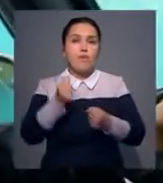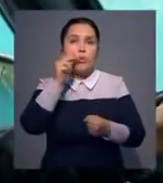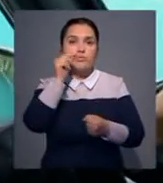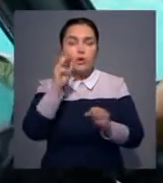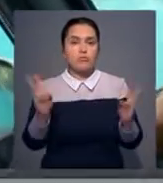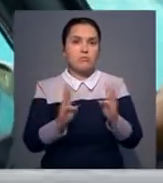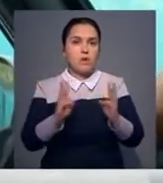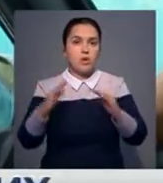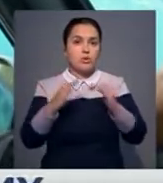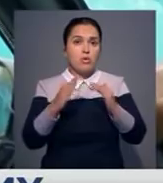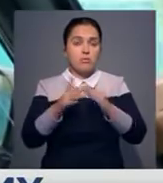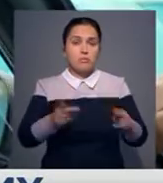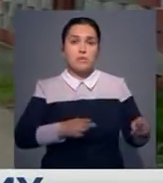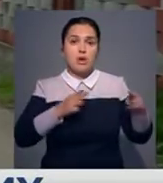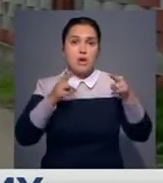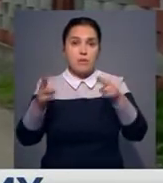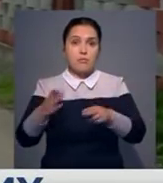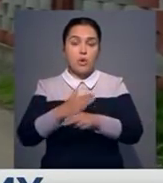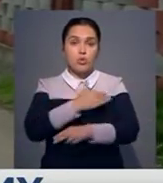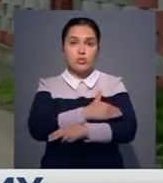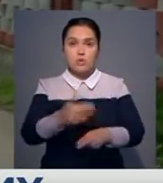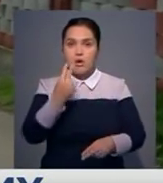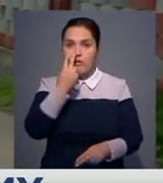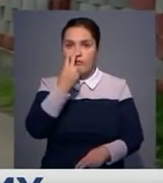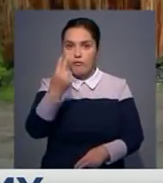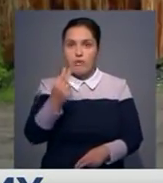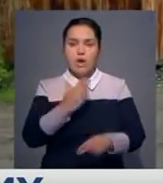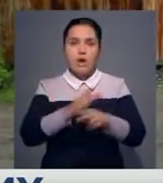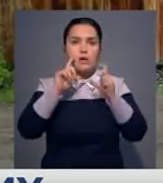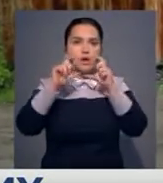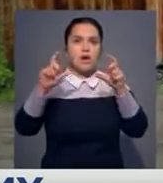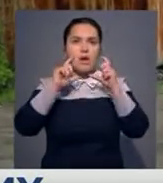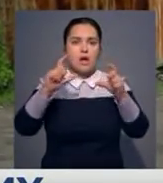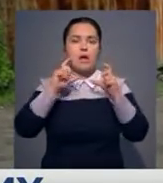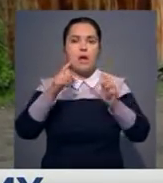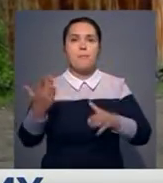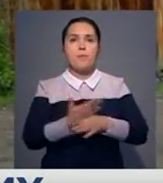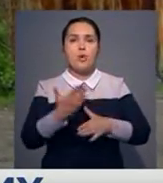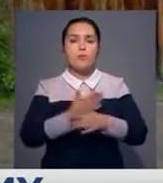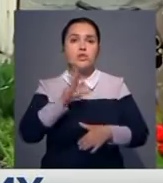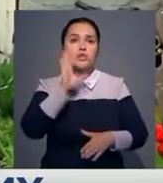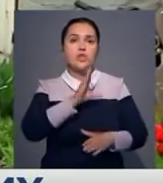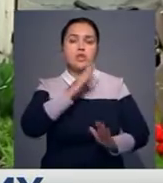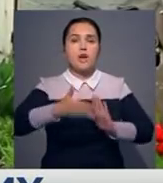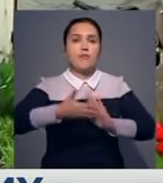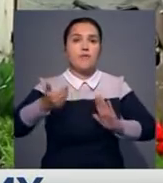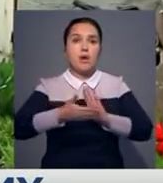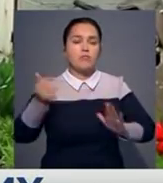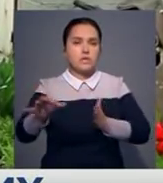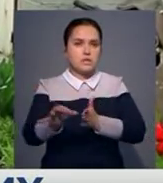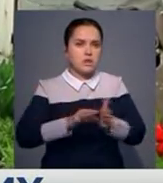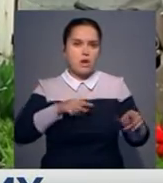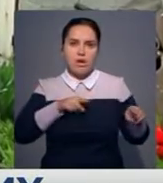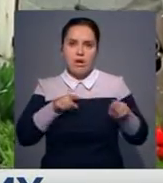он заехал в село по делам и, проезжая по одной из улиц, увидел зовущую на помощь женщину. Ильяс, не задумываясь, бросился